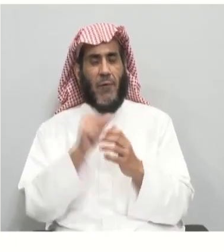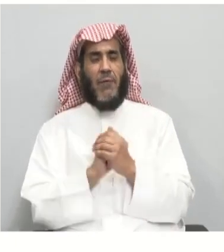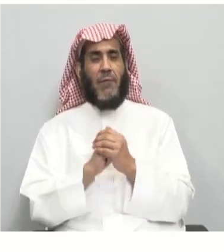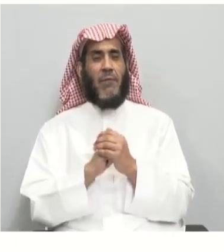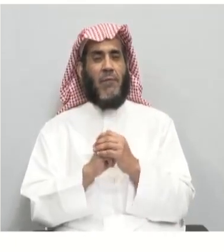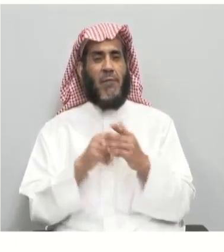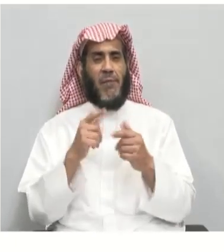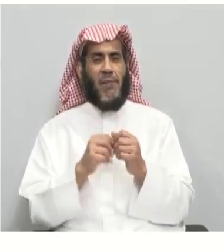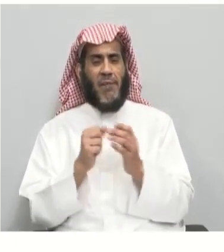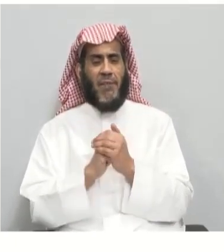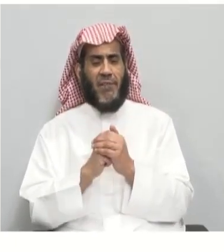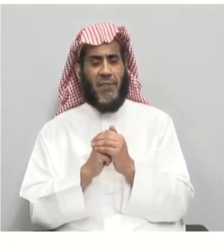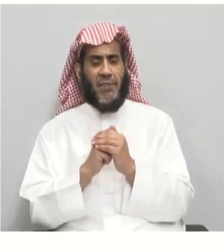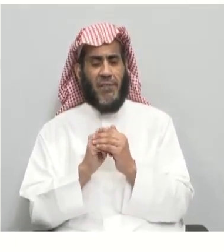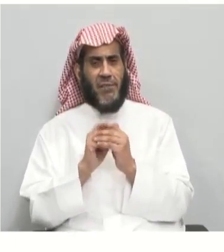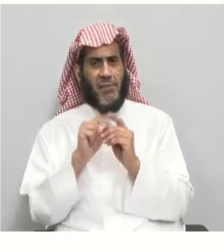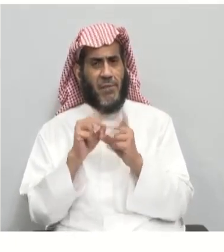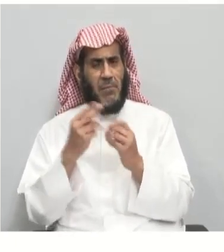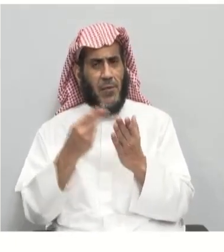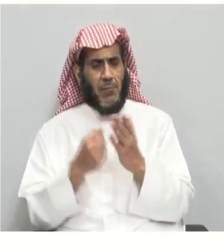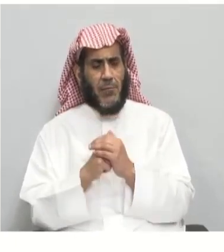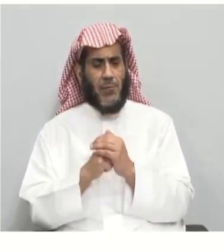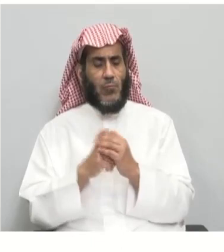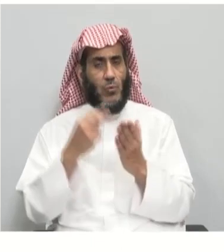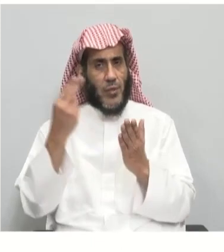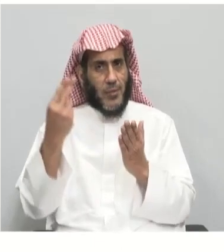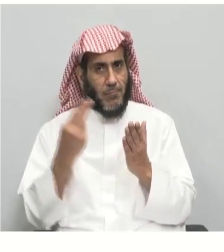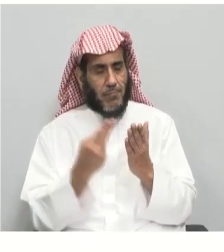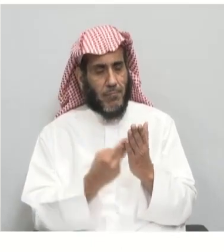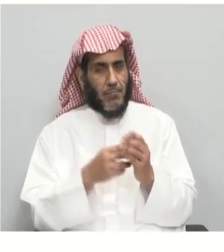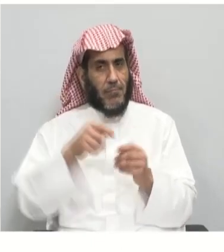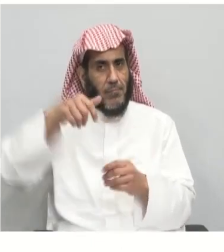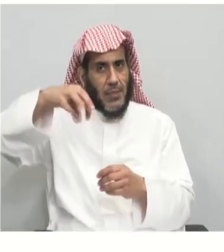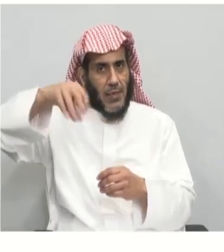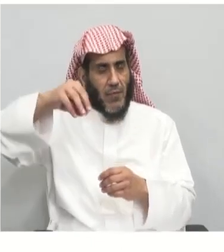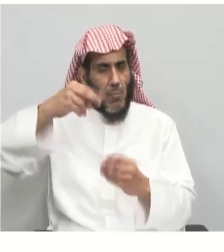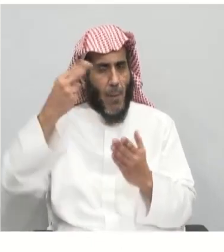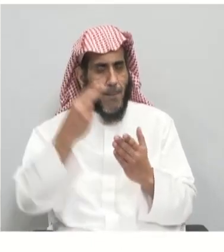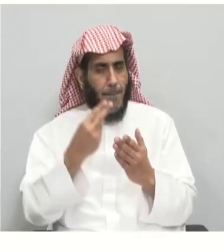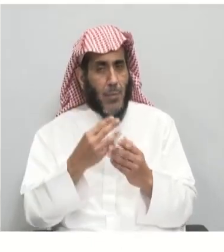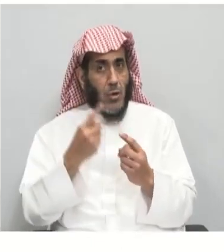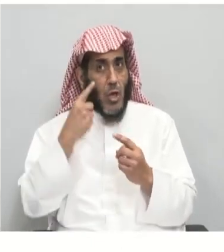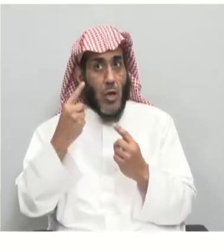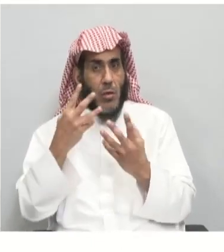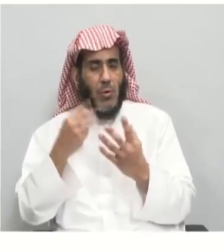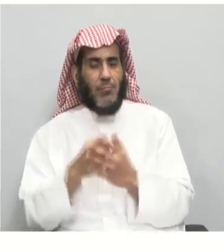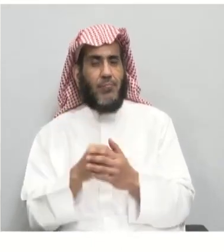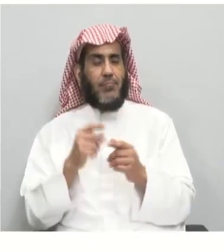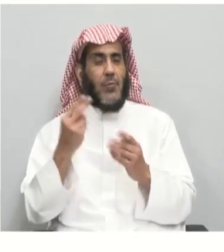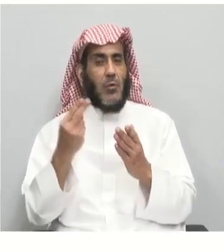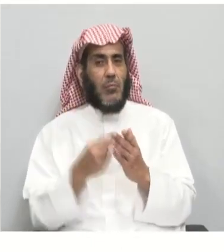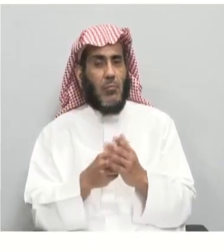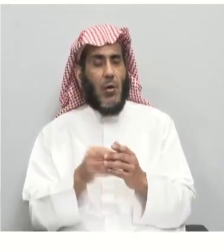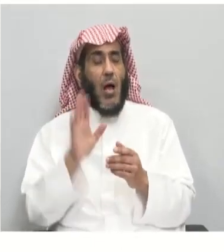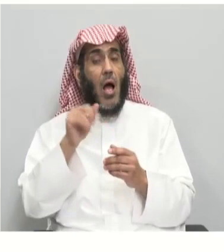سوف نقوم بكتابه ورسم رسم حنفيه للماء لشد الانتباه نكتب